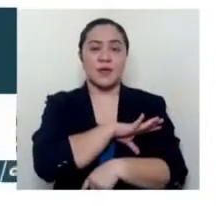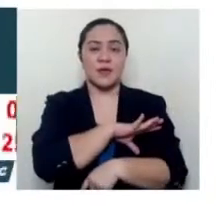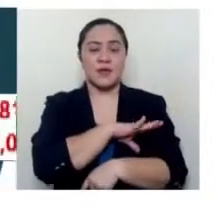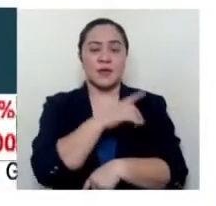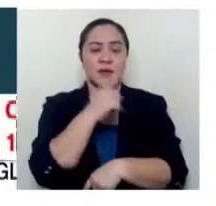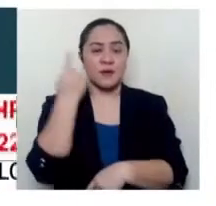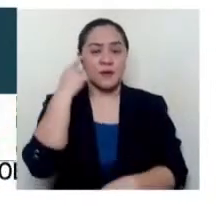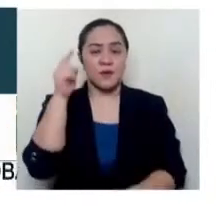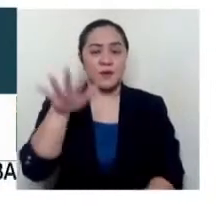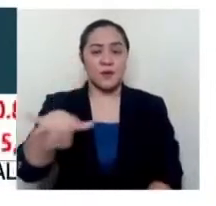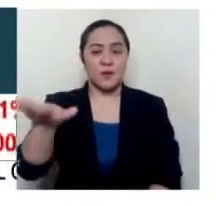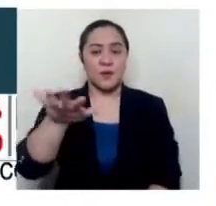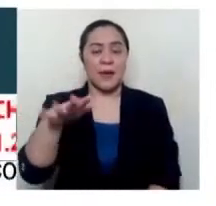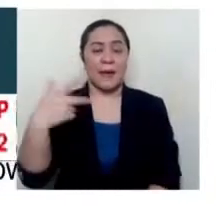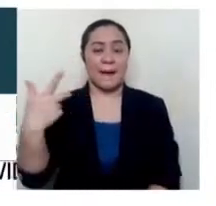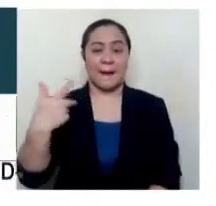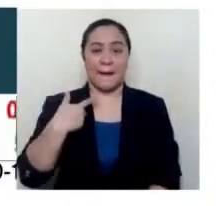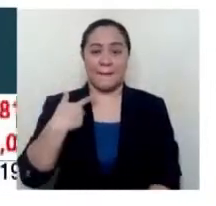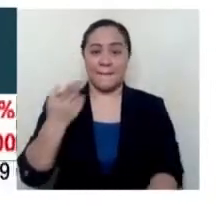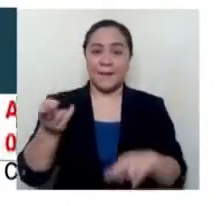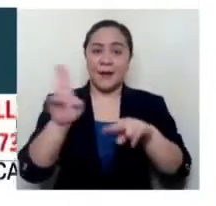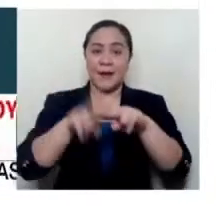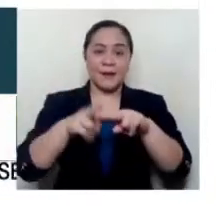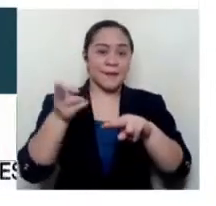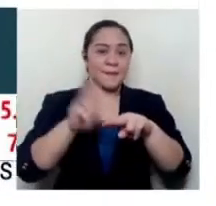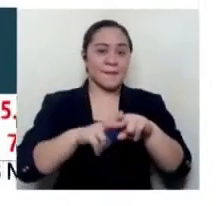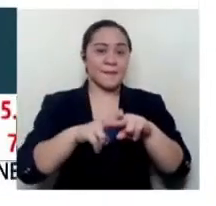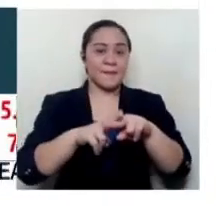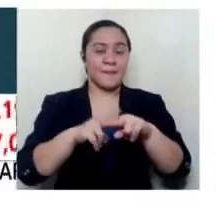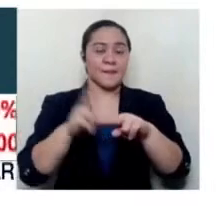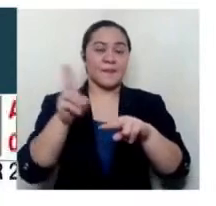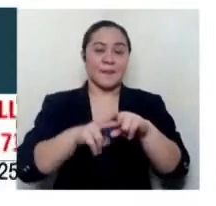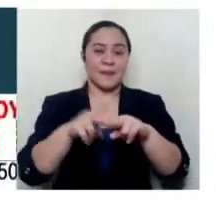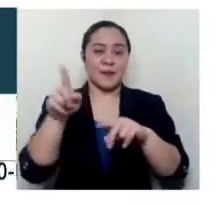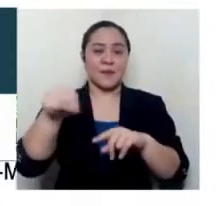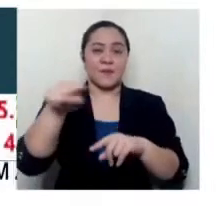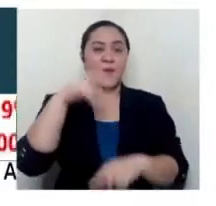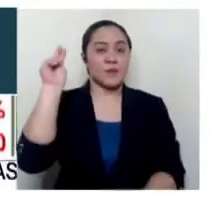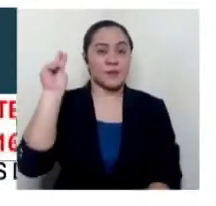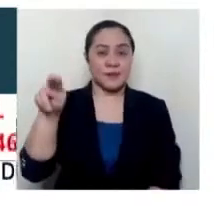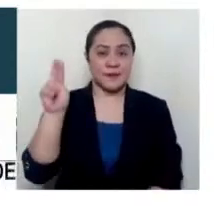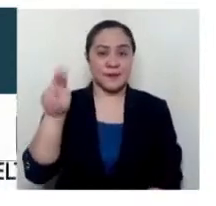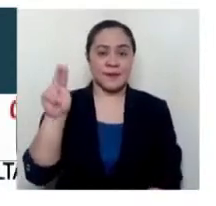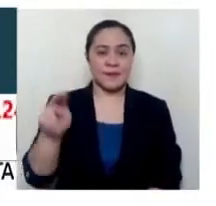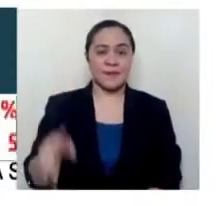na nakakadagdag, no, doon sa kanilang mga pangangailangan, no.